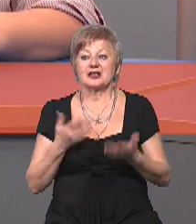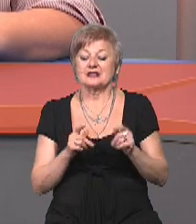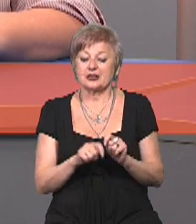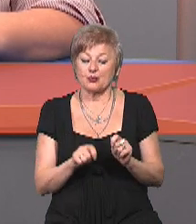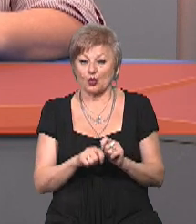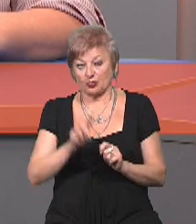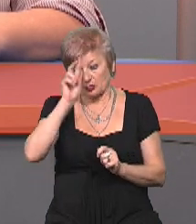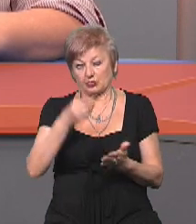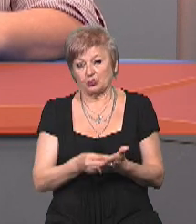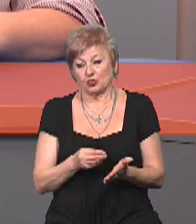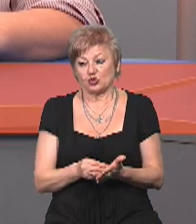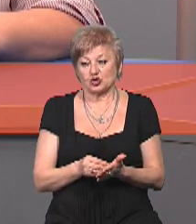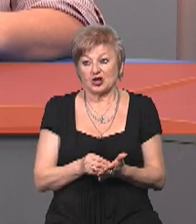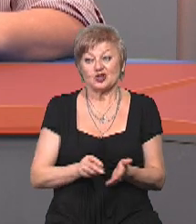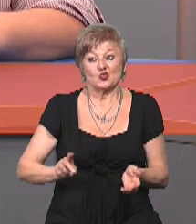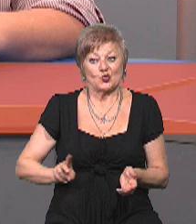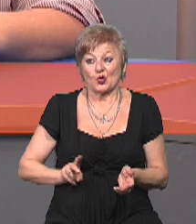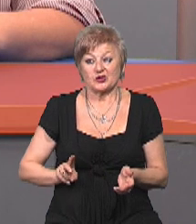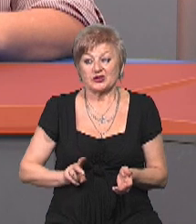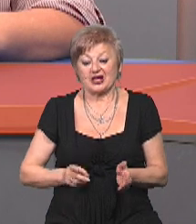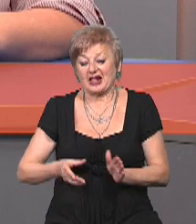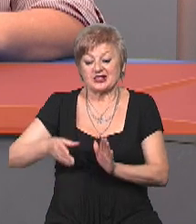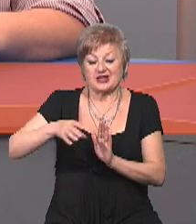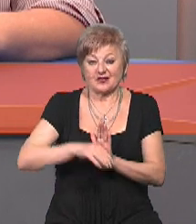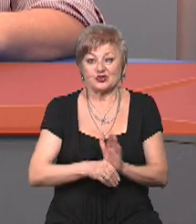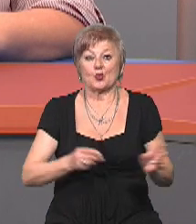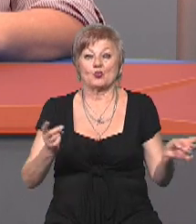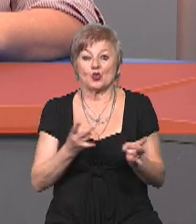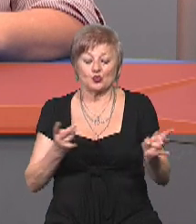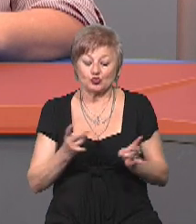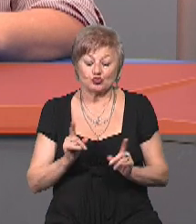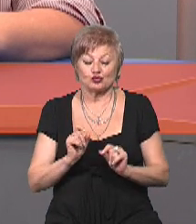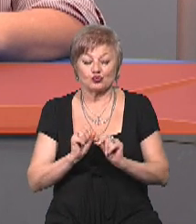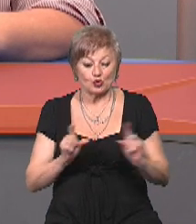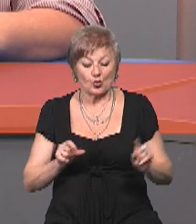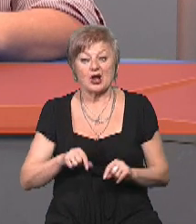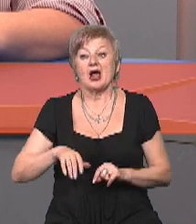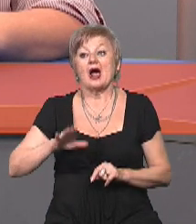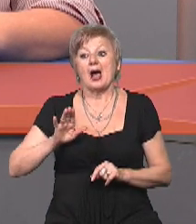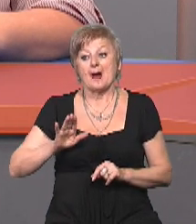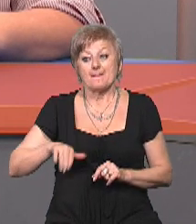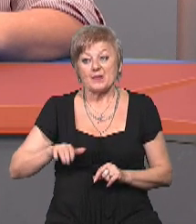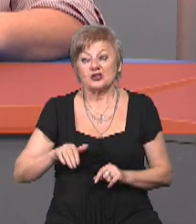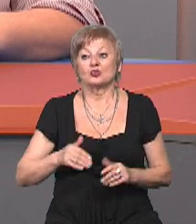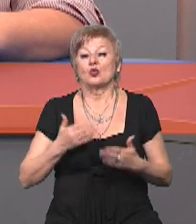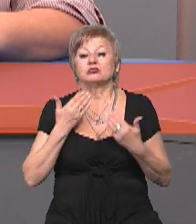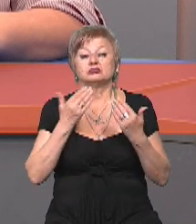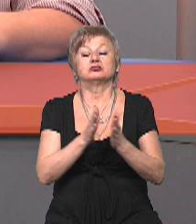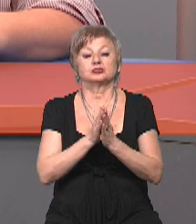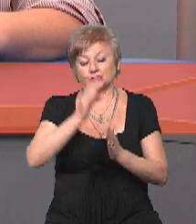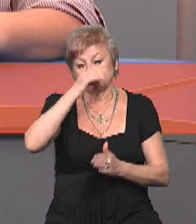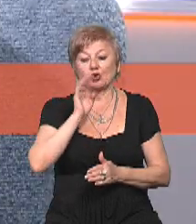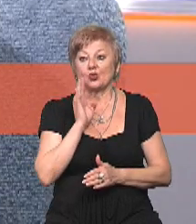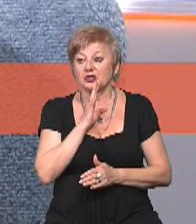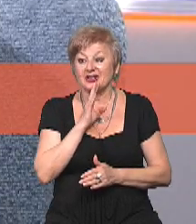проаналізувати бюджетні запити, то директори не закладають потреби закладів в них, а потім звертаються до батьків,